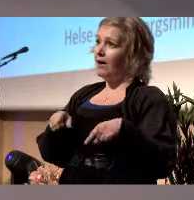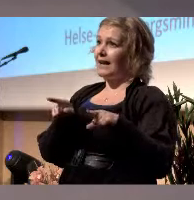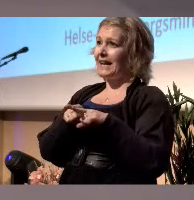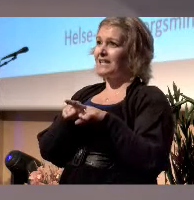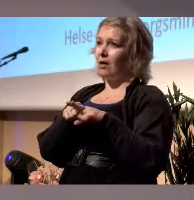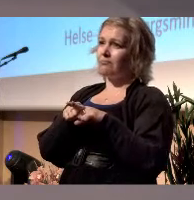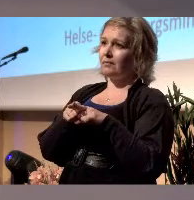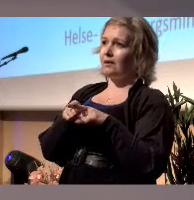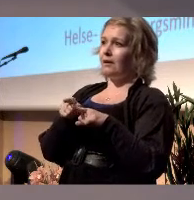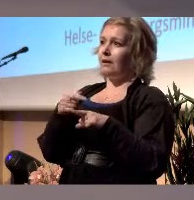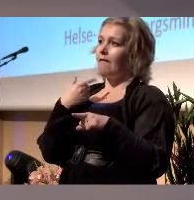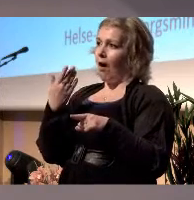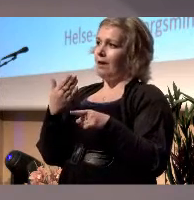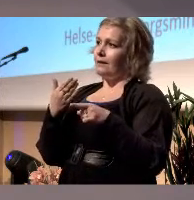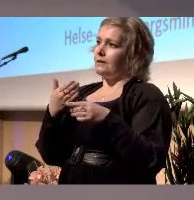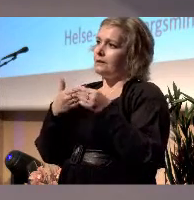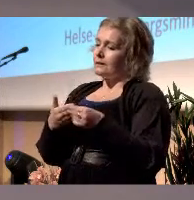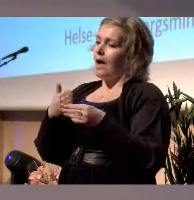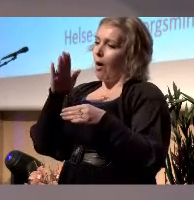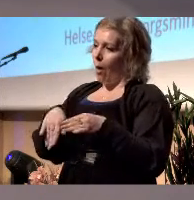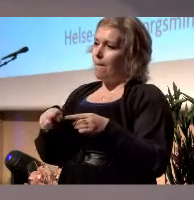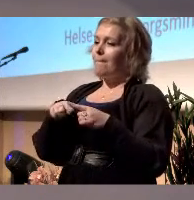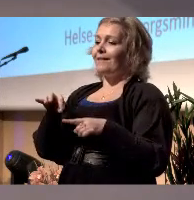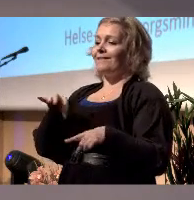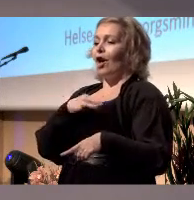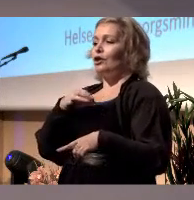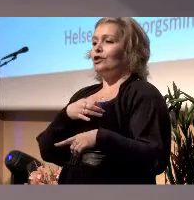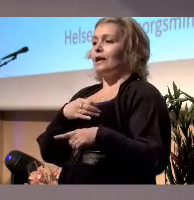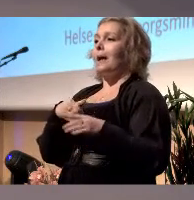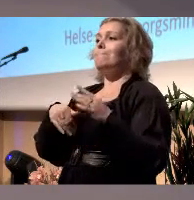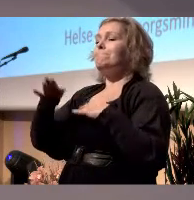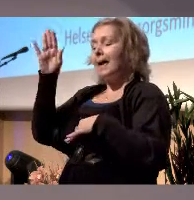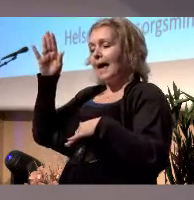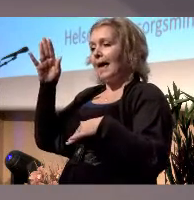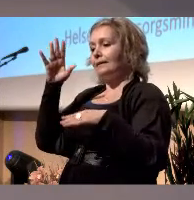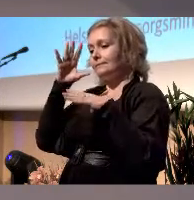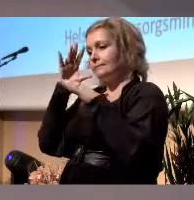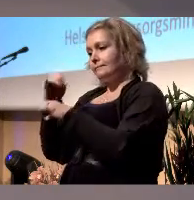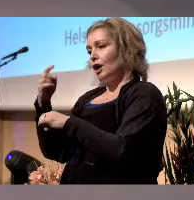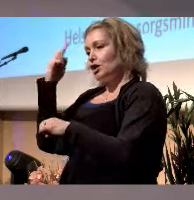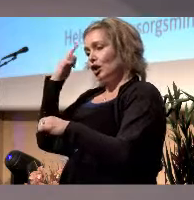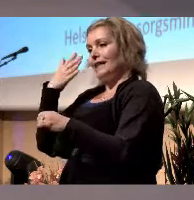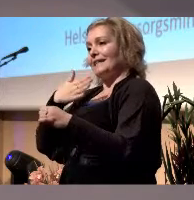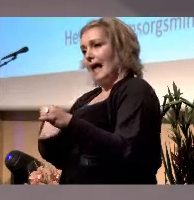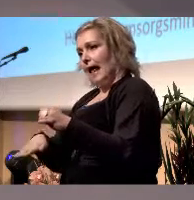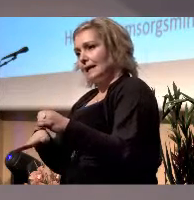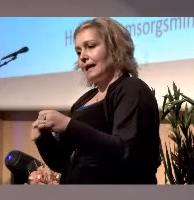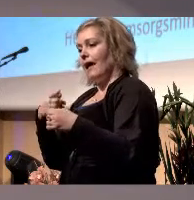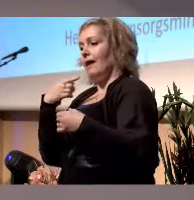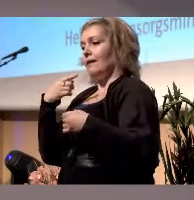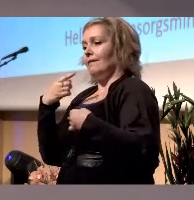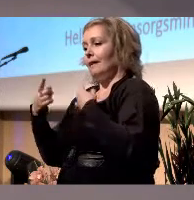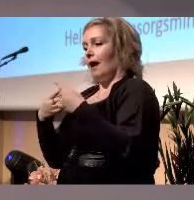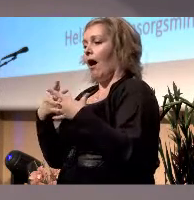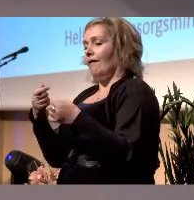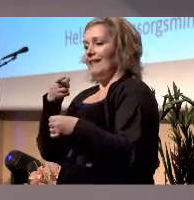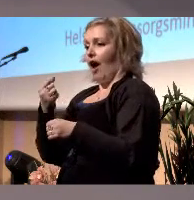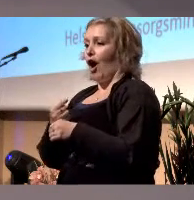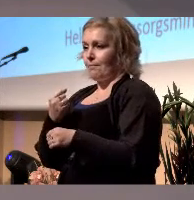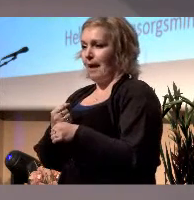brei politisk enighet om, men vi ønsker å i enda større grad gjøre psykisk helse til en del av dette